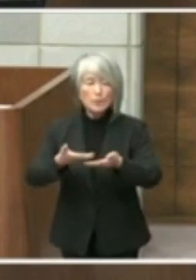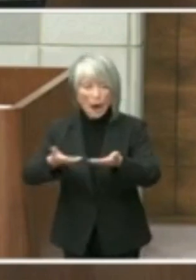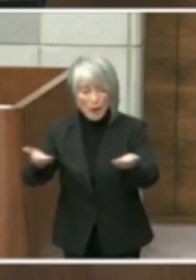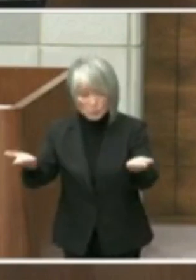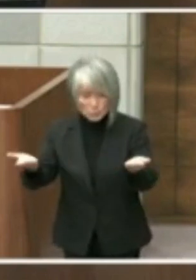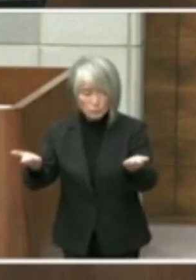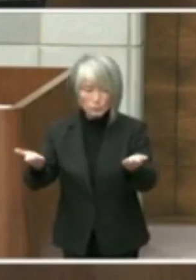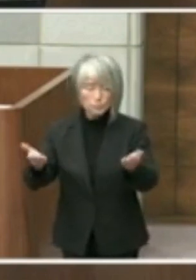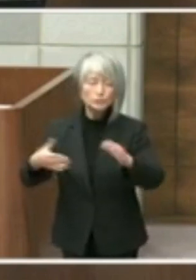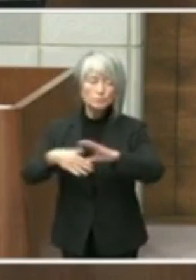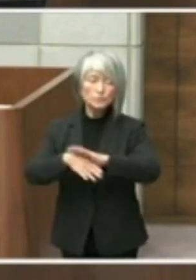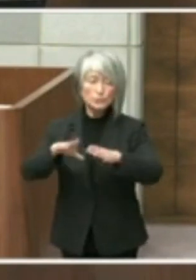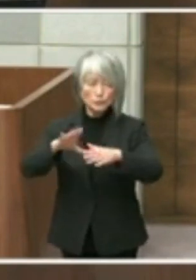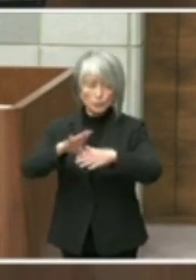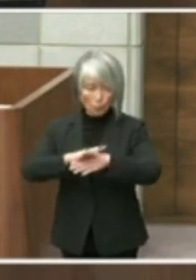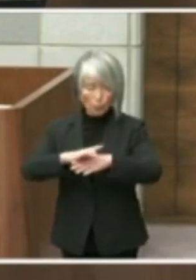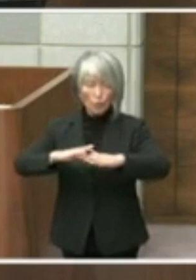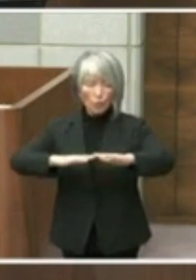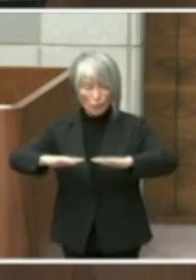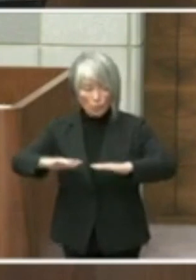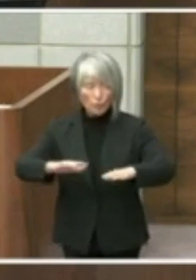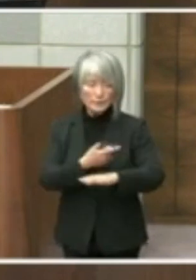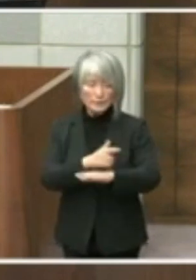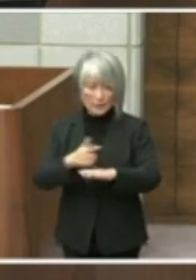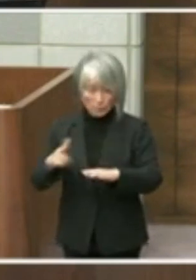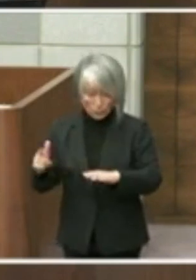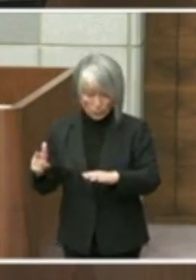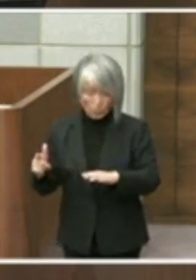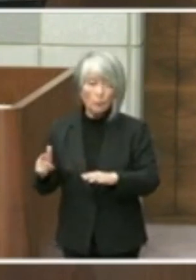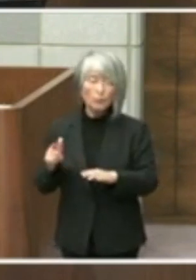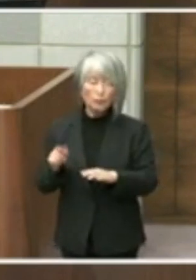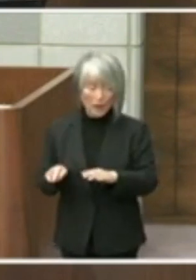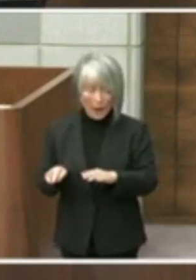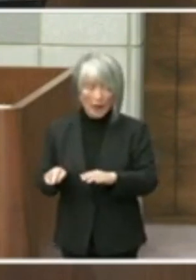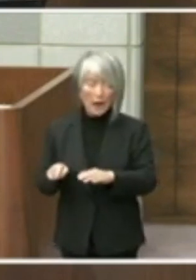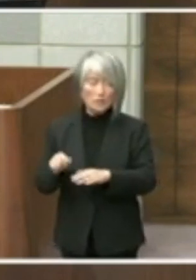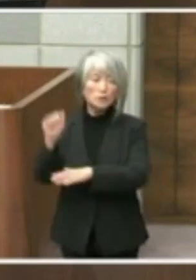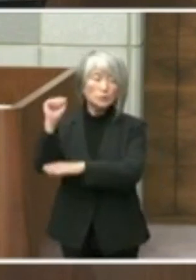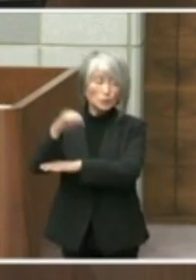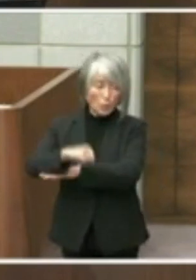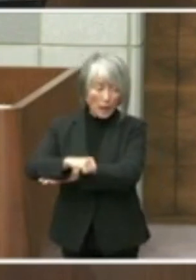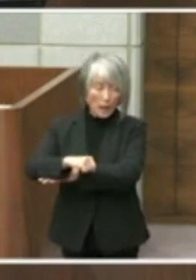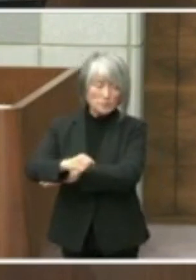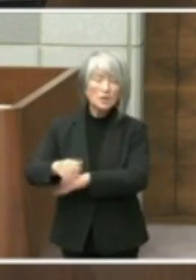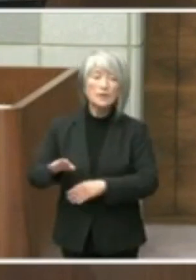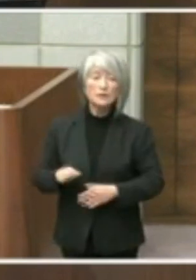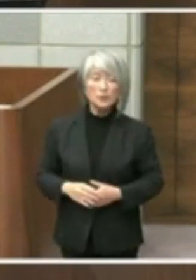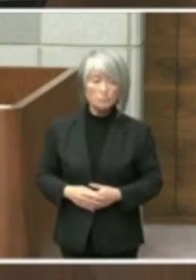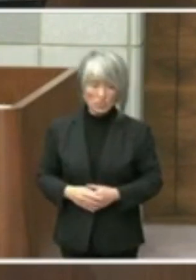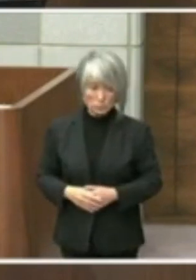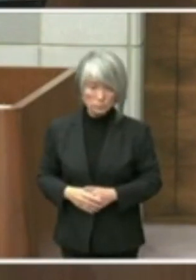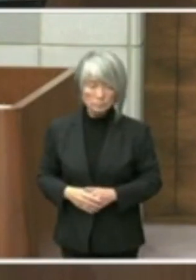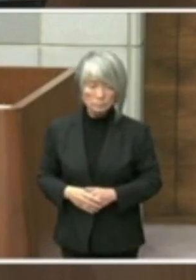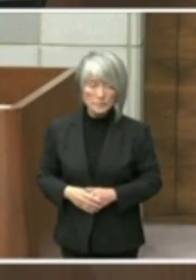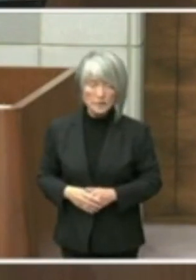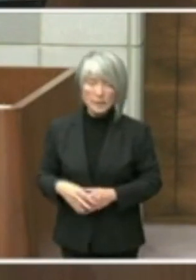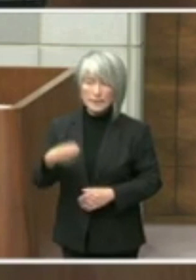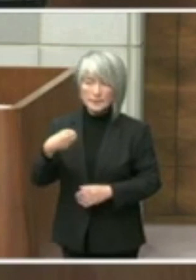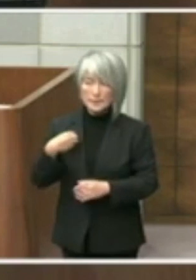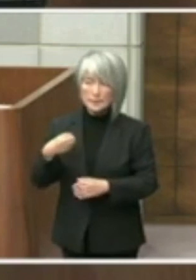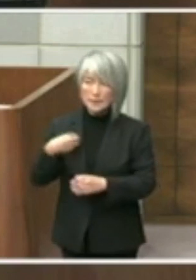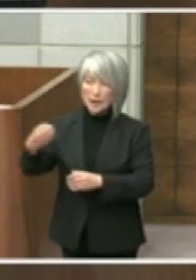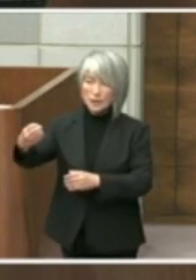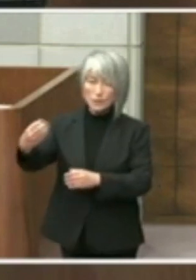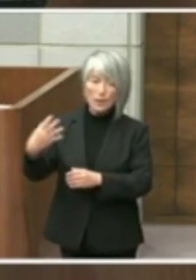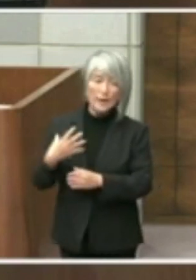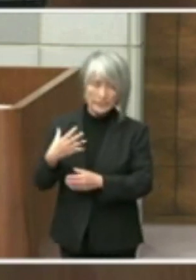とが、図面や画像でございますが、文書とがは許されております。議員ご質問の